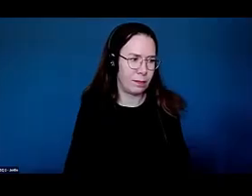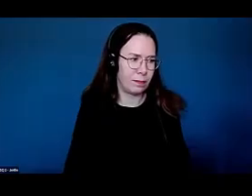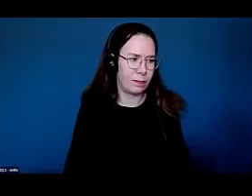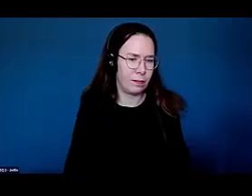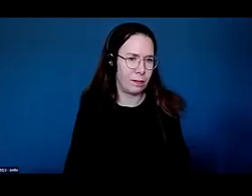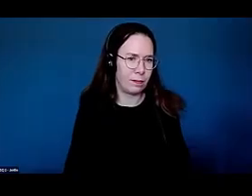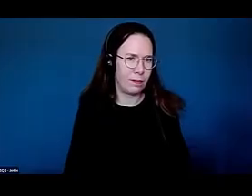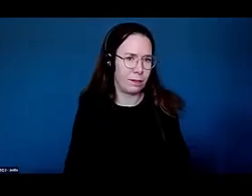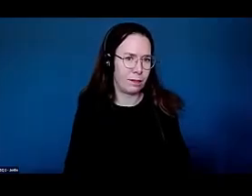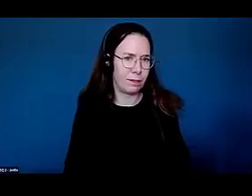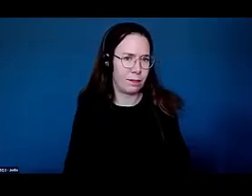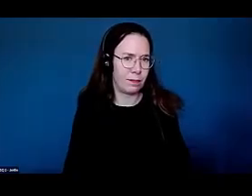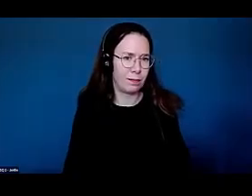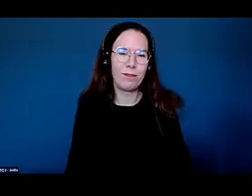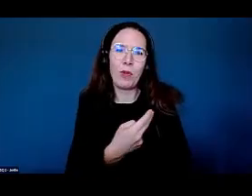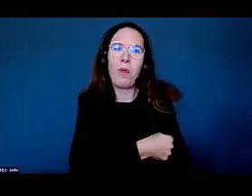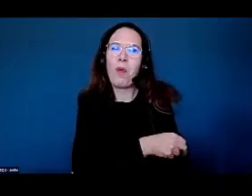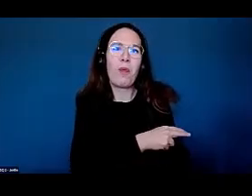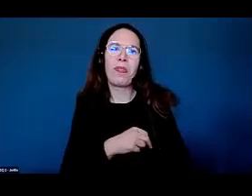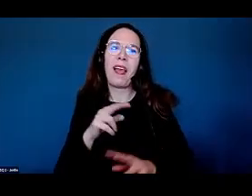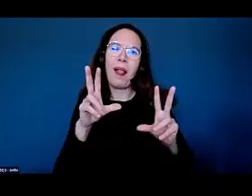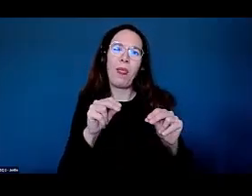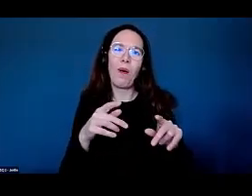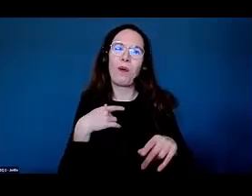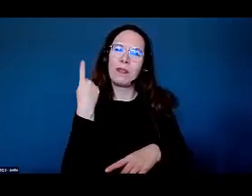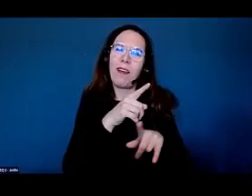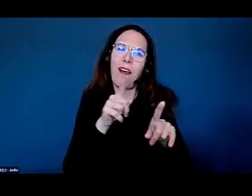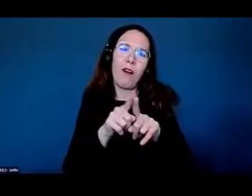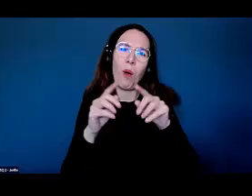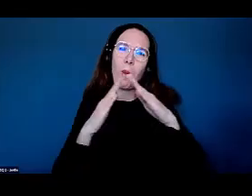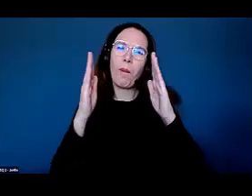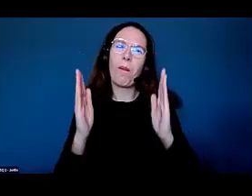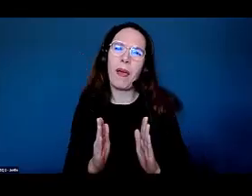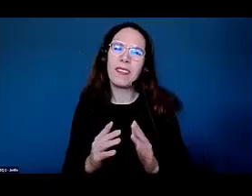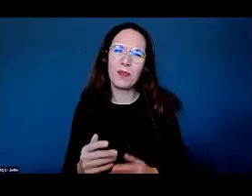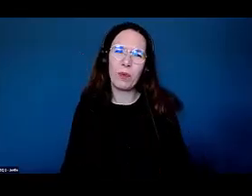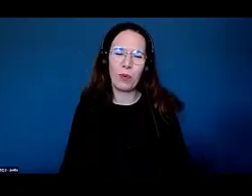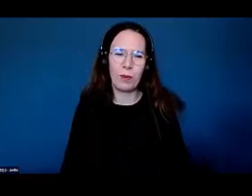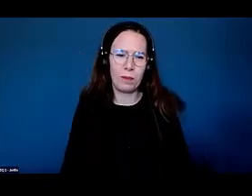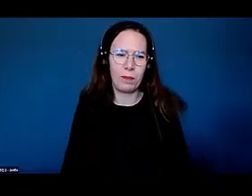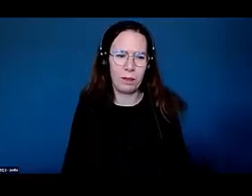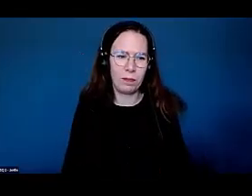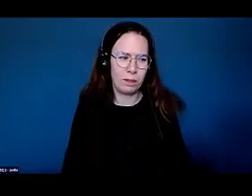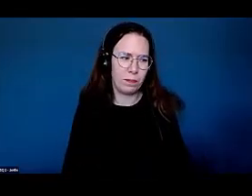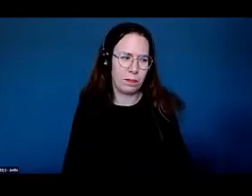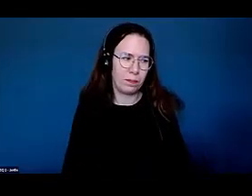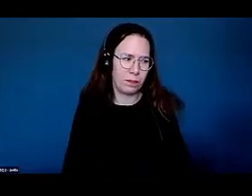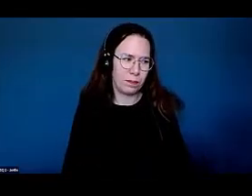C'est pas un hôpital, c'est comme être à la maison.